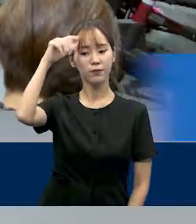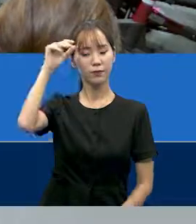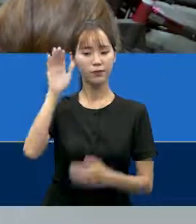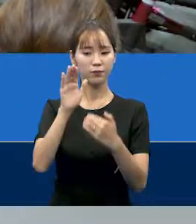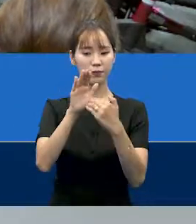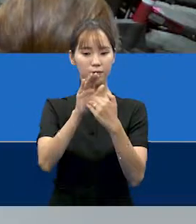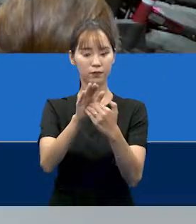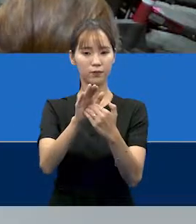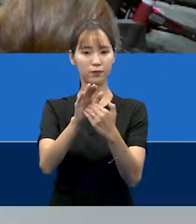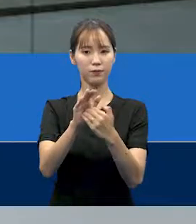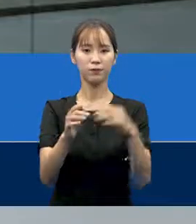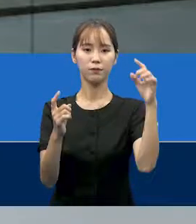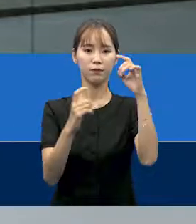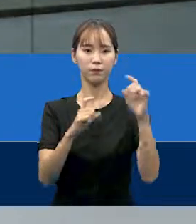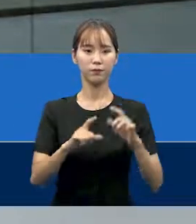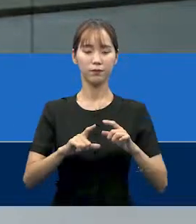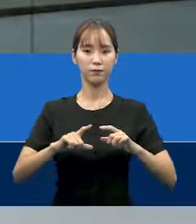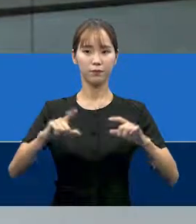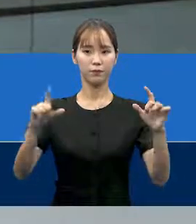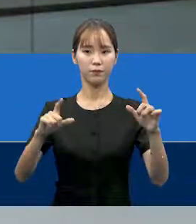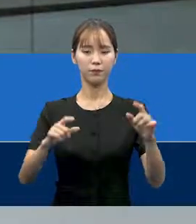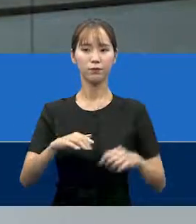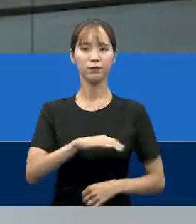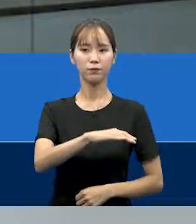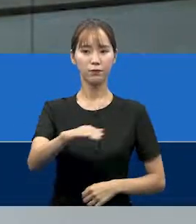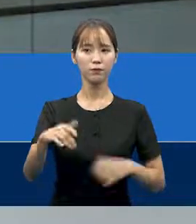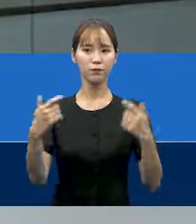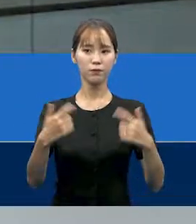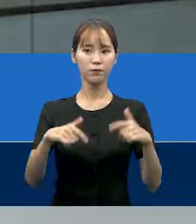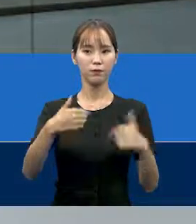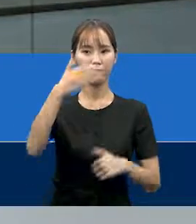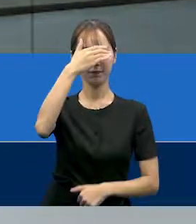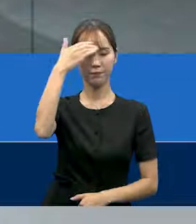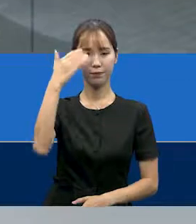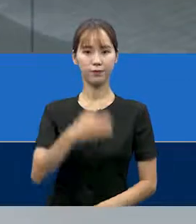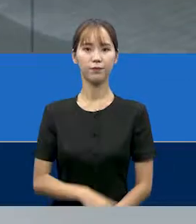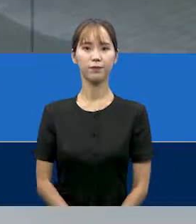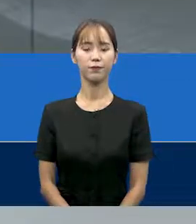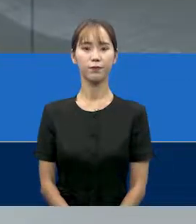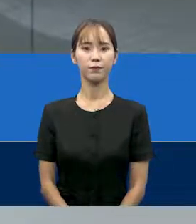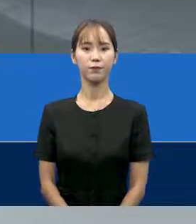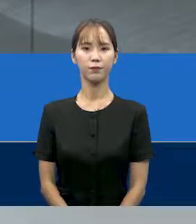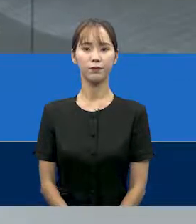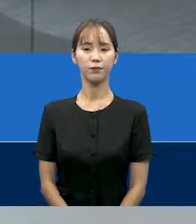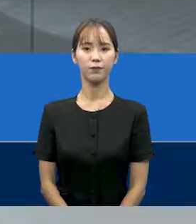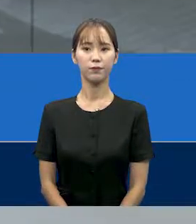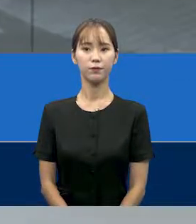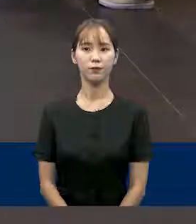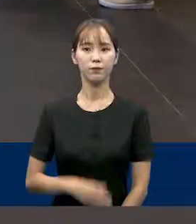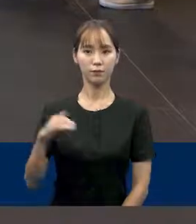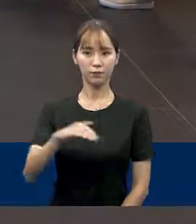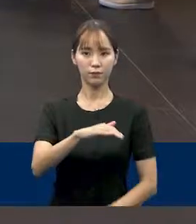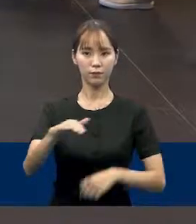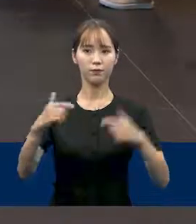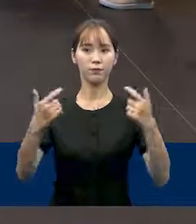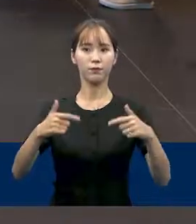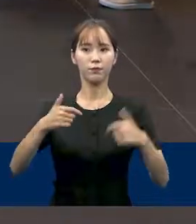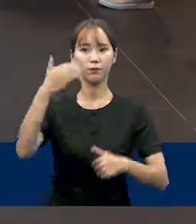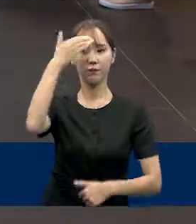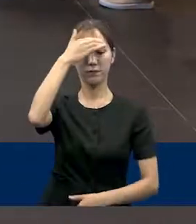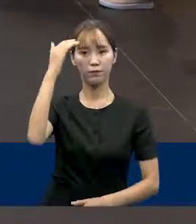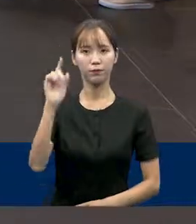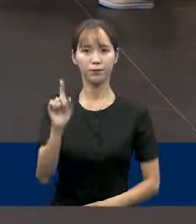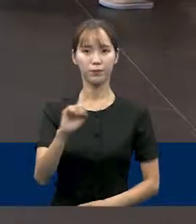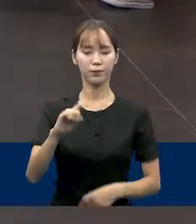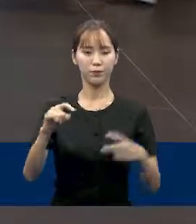치매 극복의 날을 기념하기 위해 제 10일에 우리는 날마다 청춘일 개최됐습니다 우리는 날마다